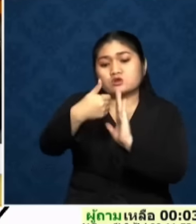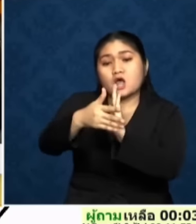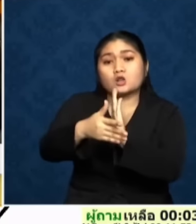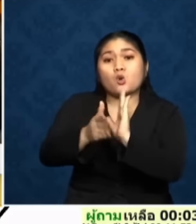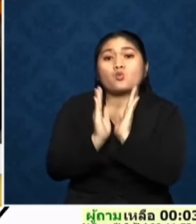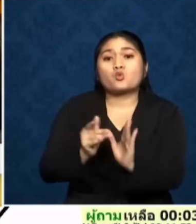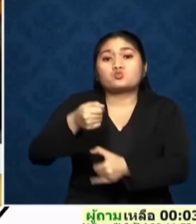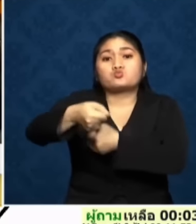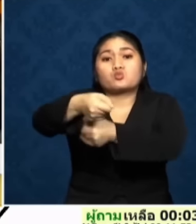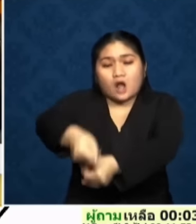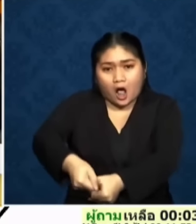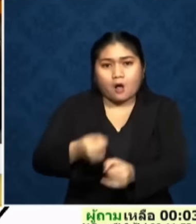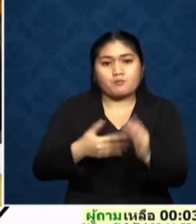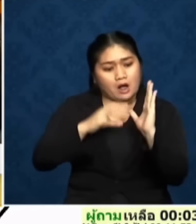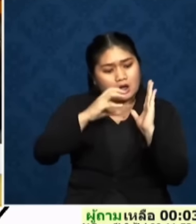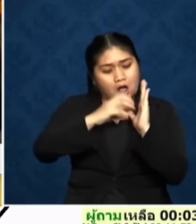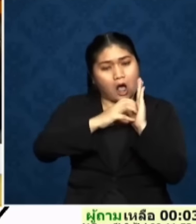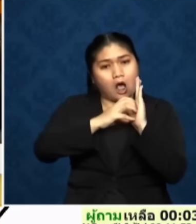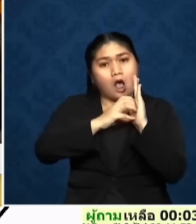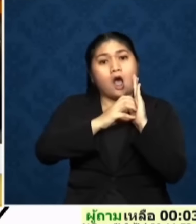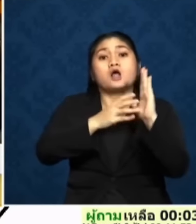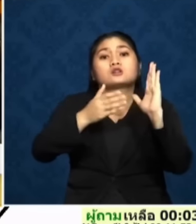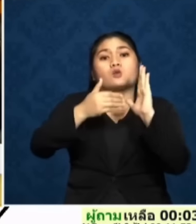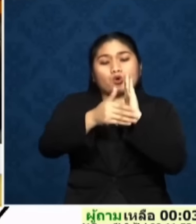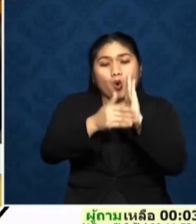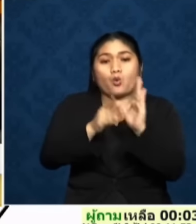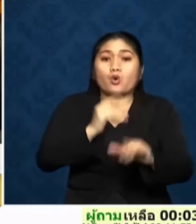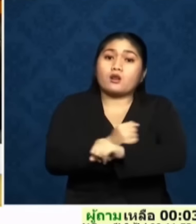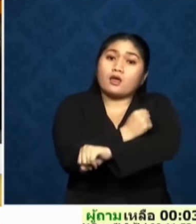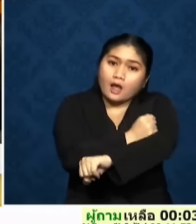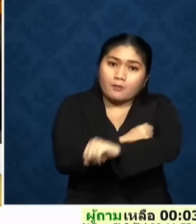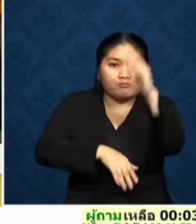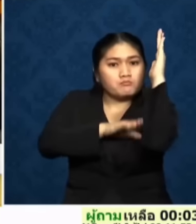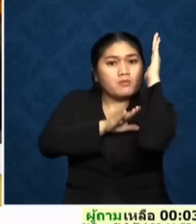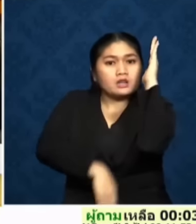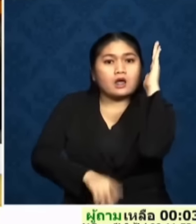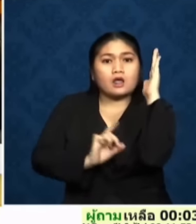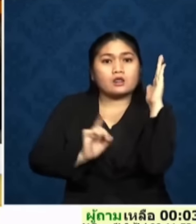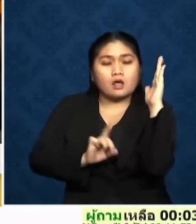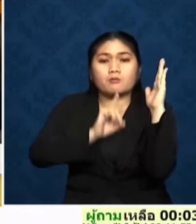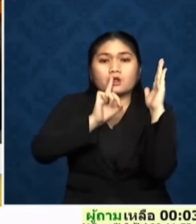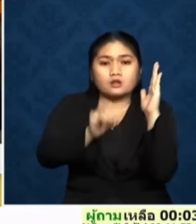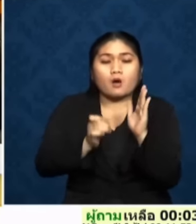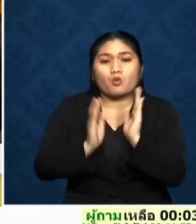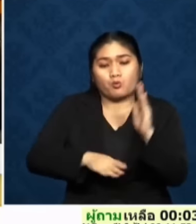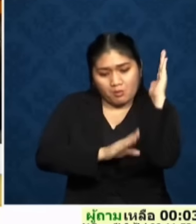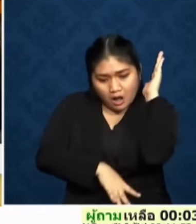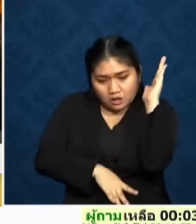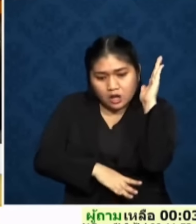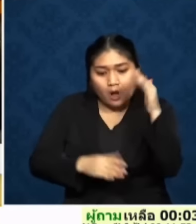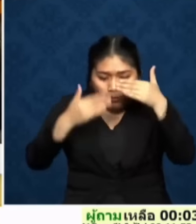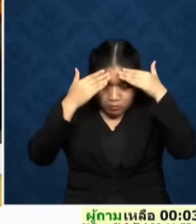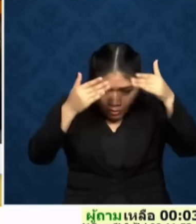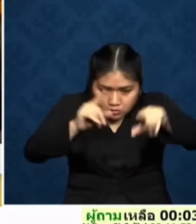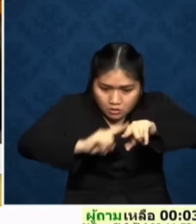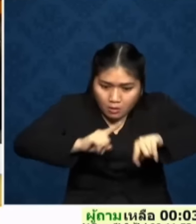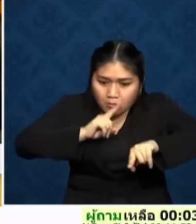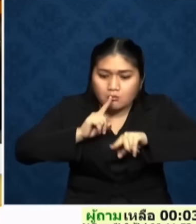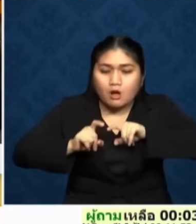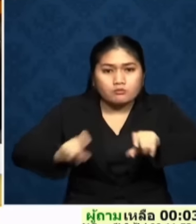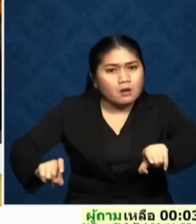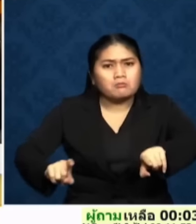ภาคกลางตะวันออกไปถามผู้ใช้แรงงานภาคใต้ไปถามคนภาคใต้และมุสลิมออกม